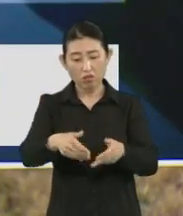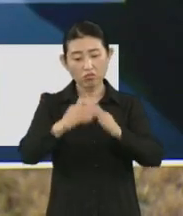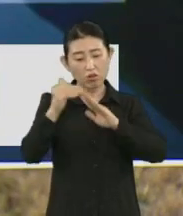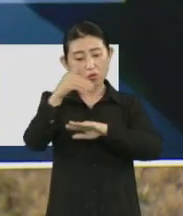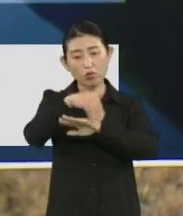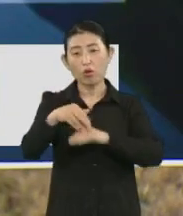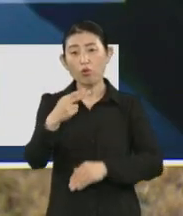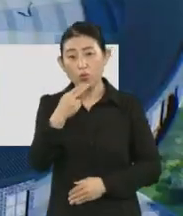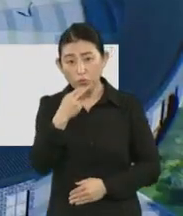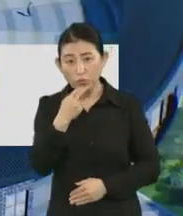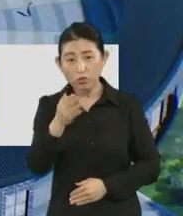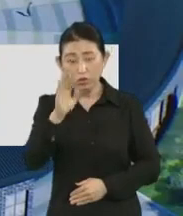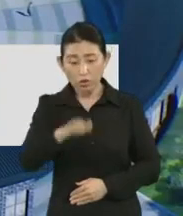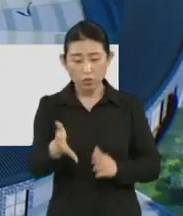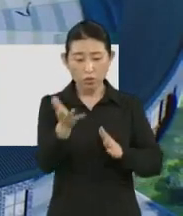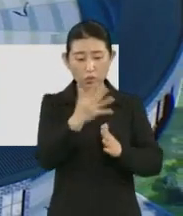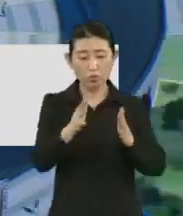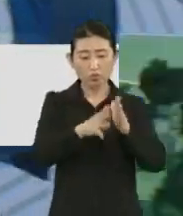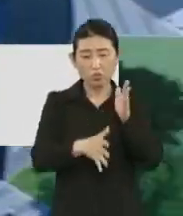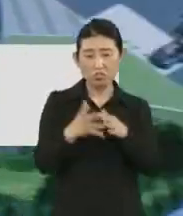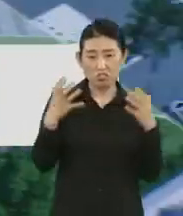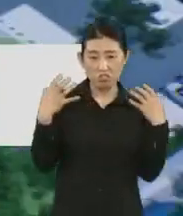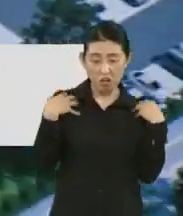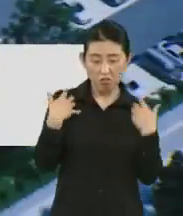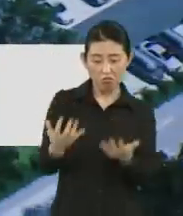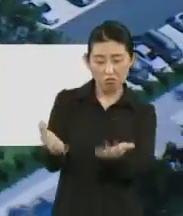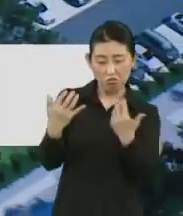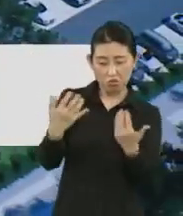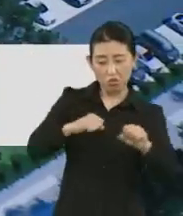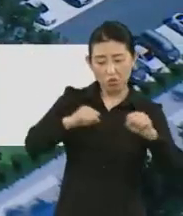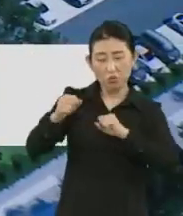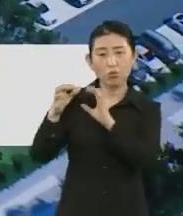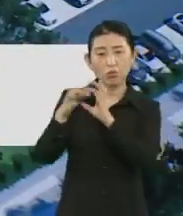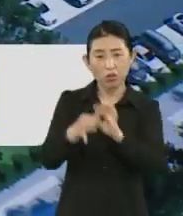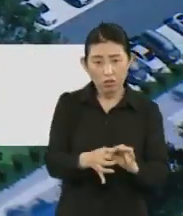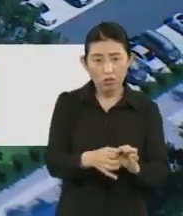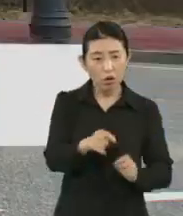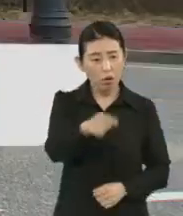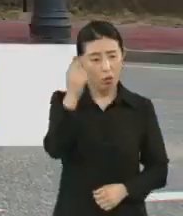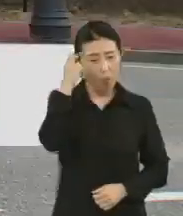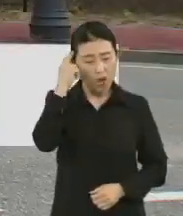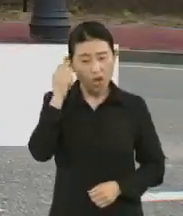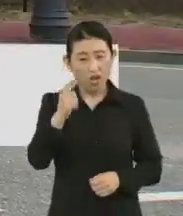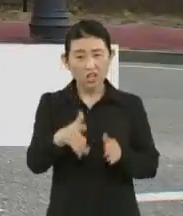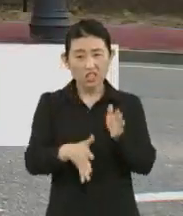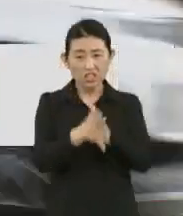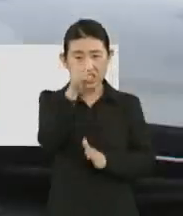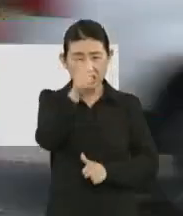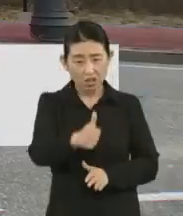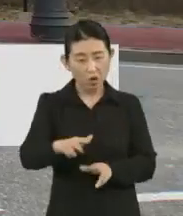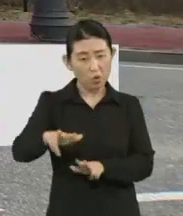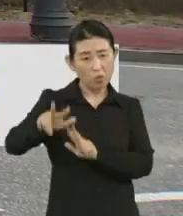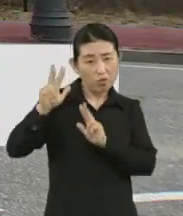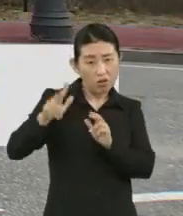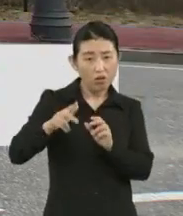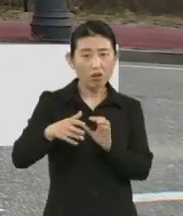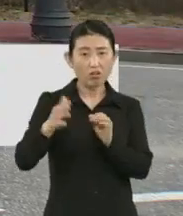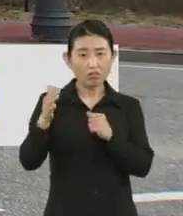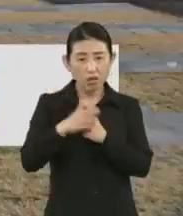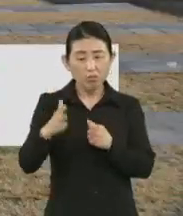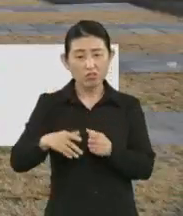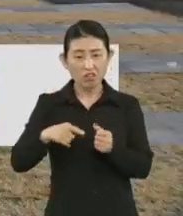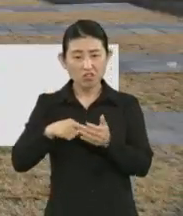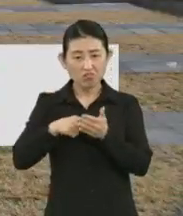검토하고 있지 않는데도 공주시가 유치전을 하고 있다면서 현 시장의 공약이라서 밀어붙이는 게 아니냐며 따져